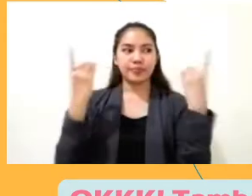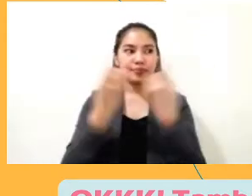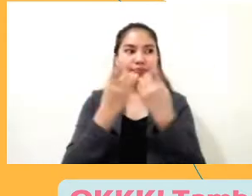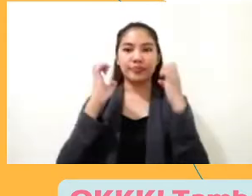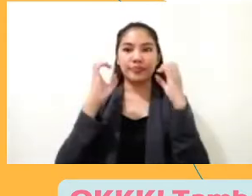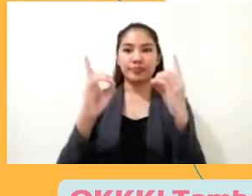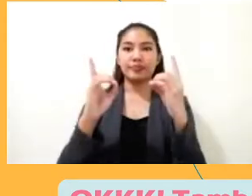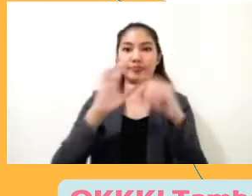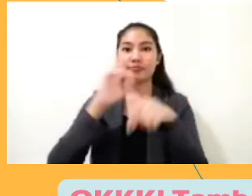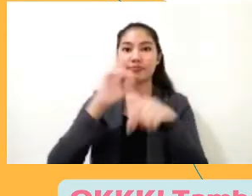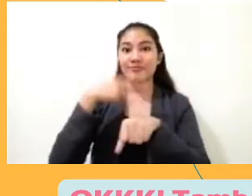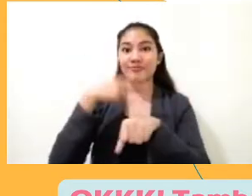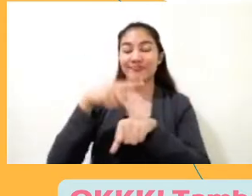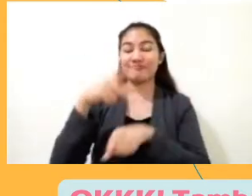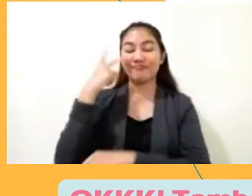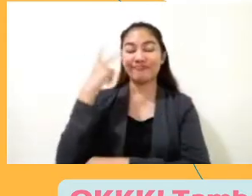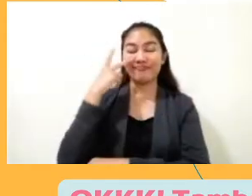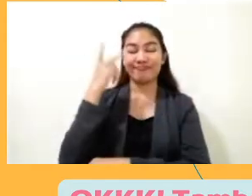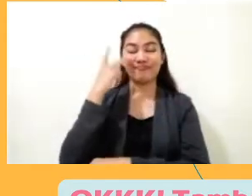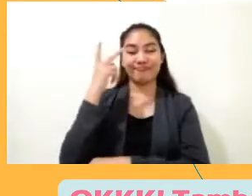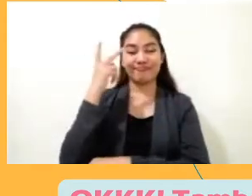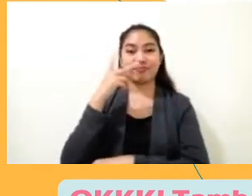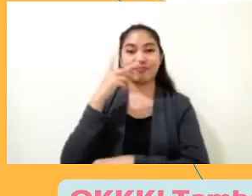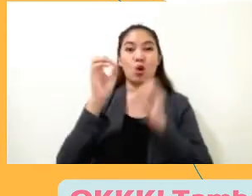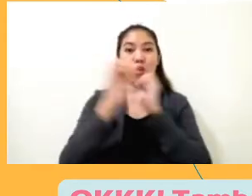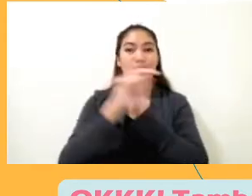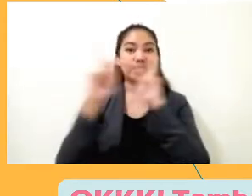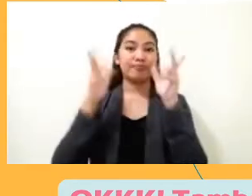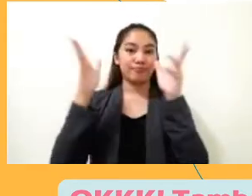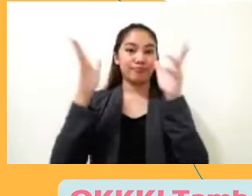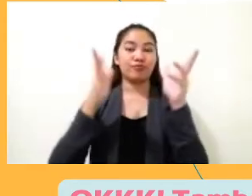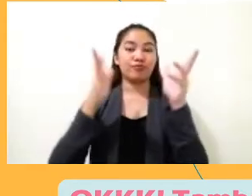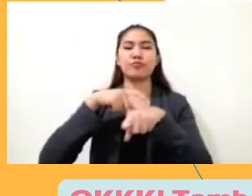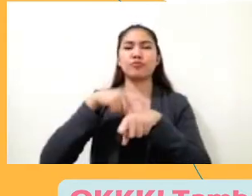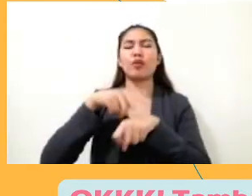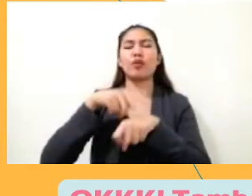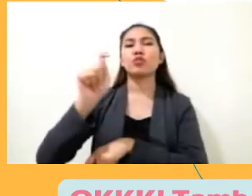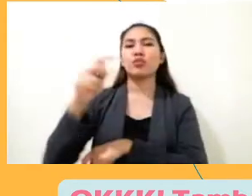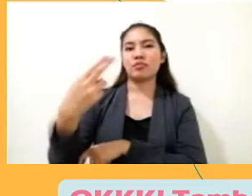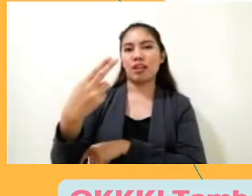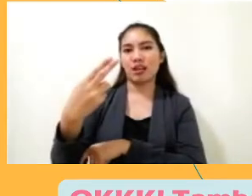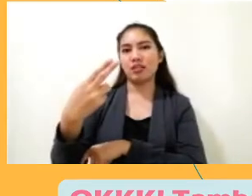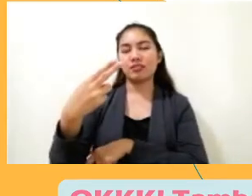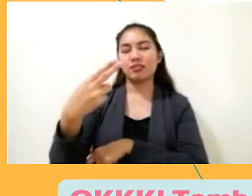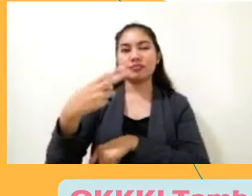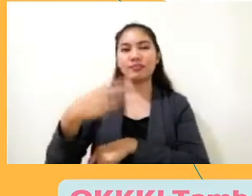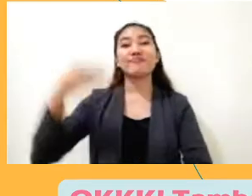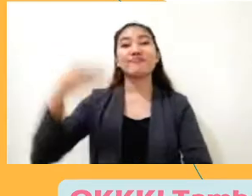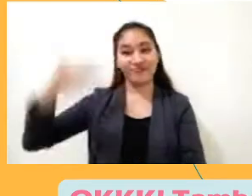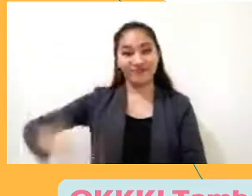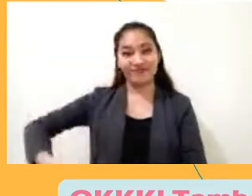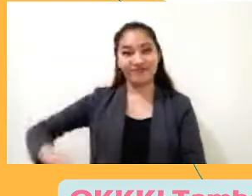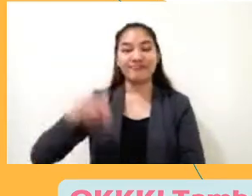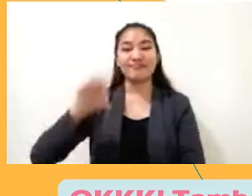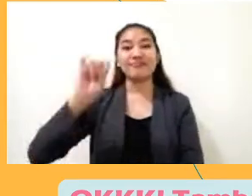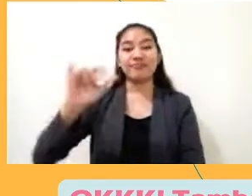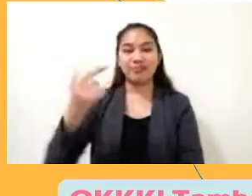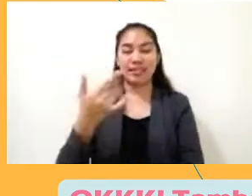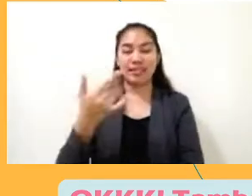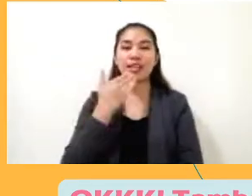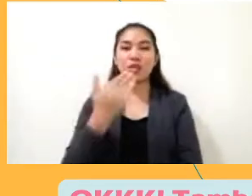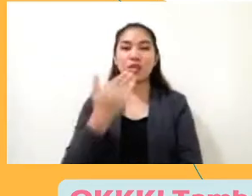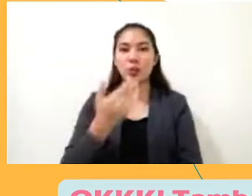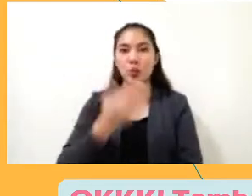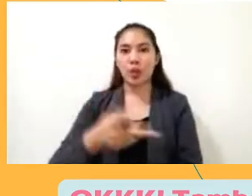every Thursday ang OKKK Tambayan Episode 8 na po tayo. Ako po muli si Kuya Sig at maraming salamat kay Ate KZ